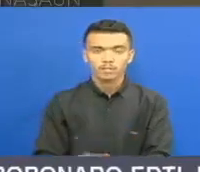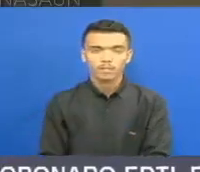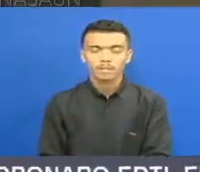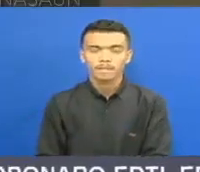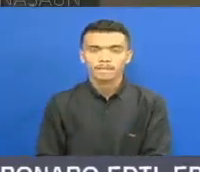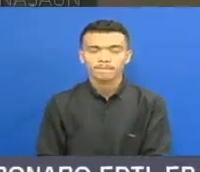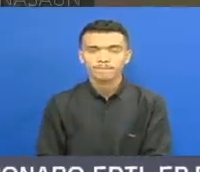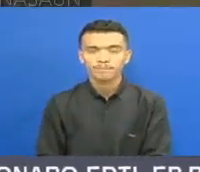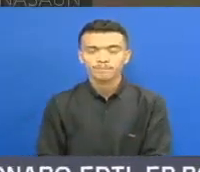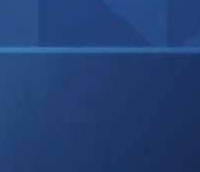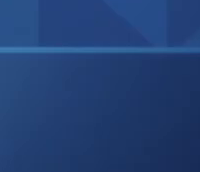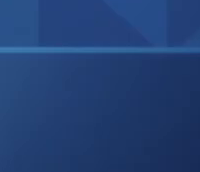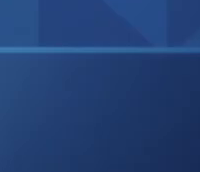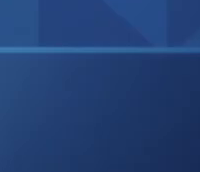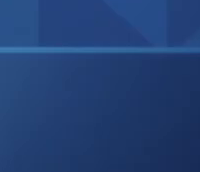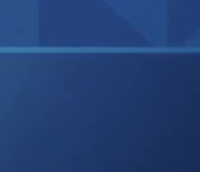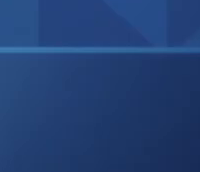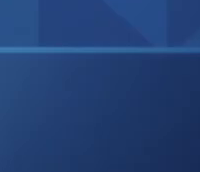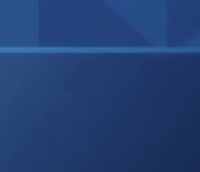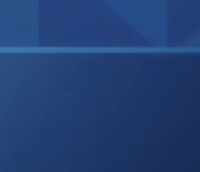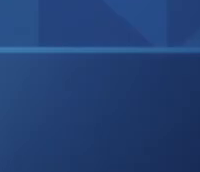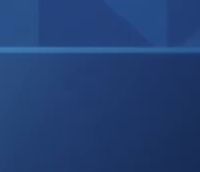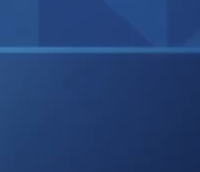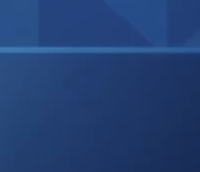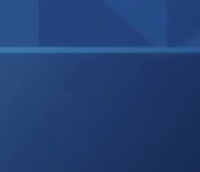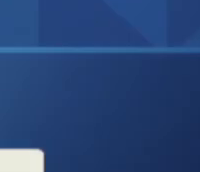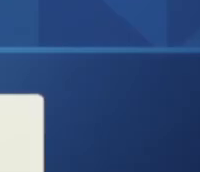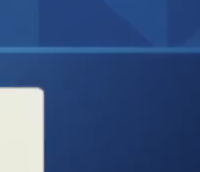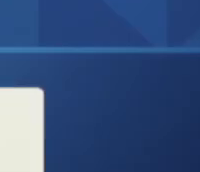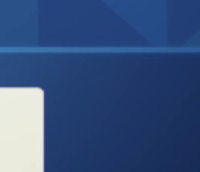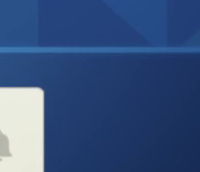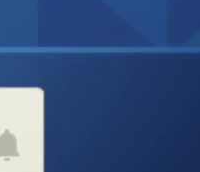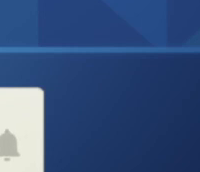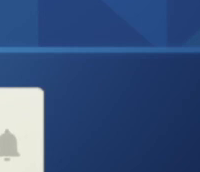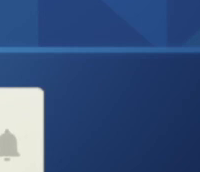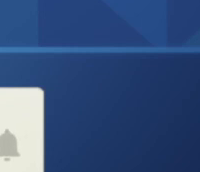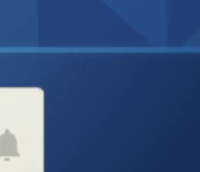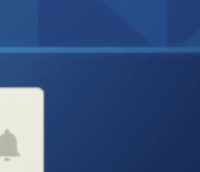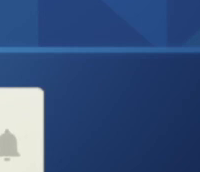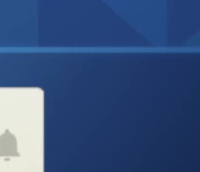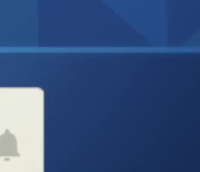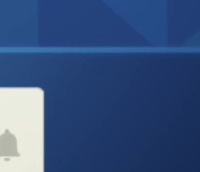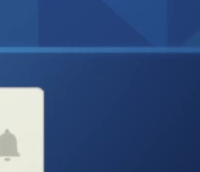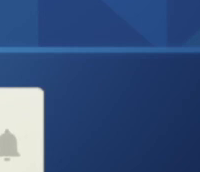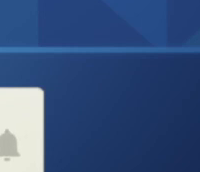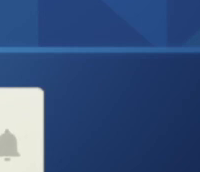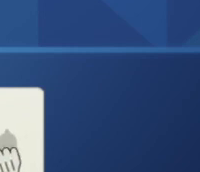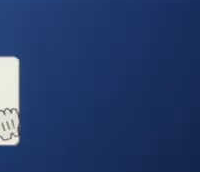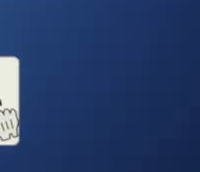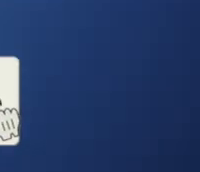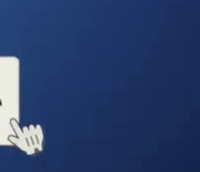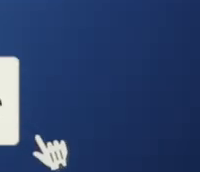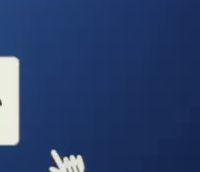Triponio Marquez, RTTL. Hai, telespectadores atu hedan informasi aktuais no faktuais, kita lua